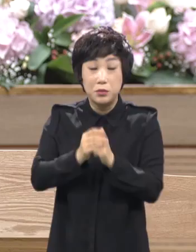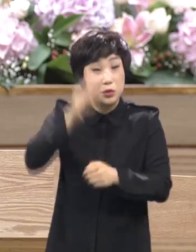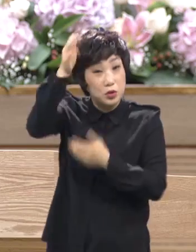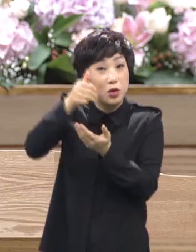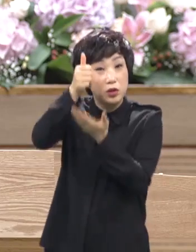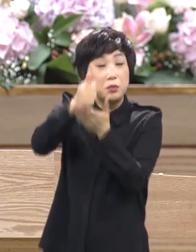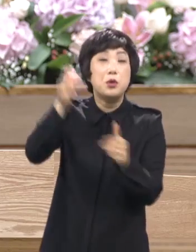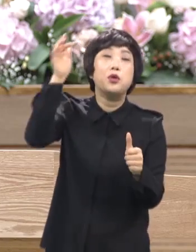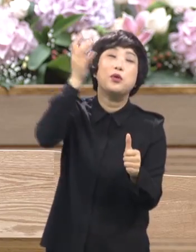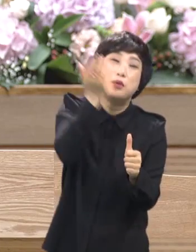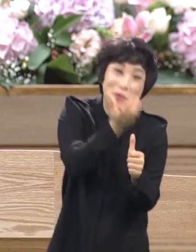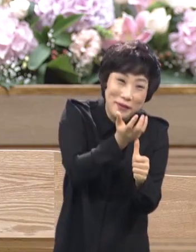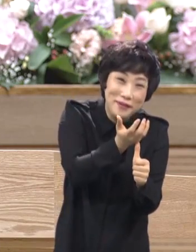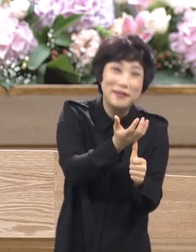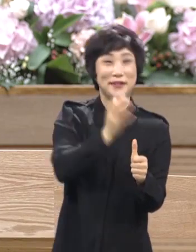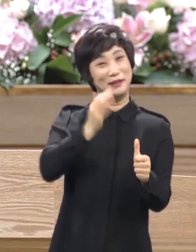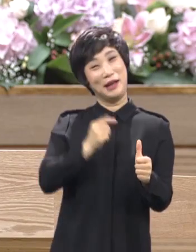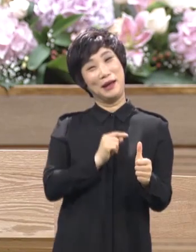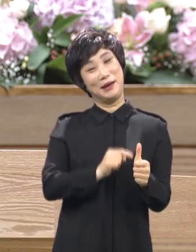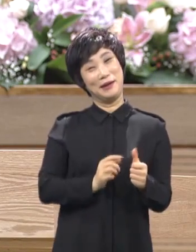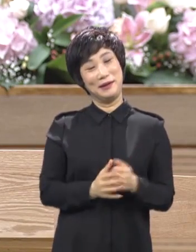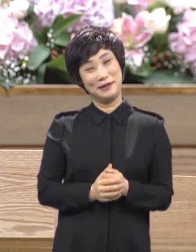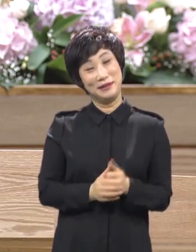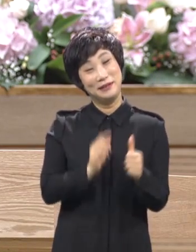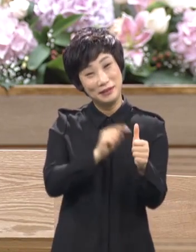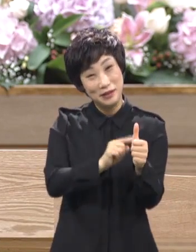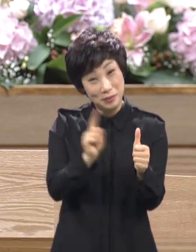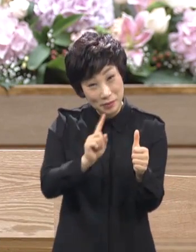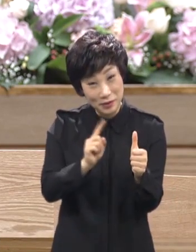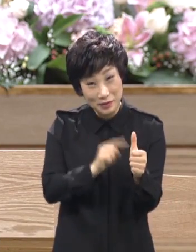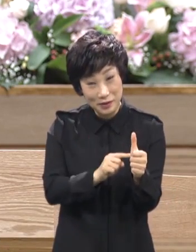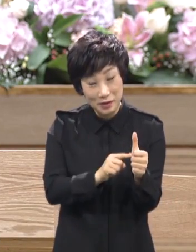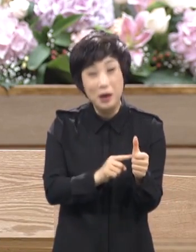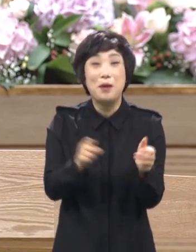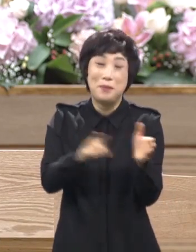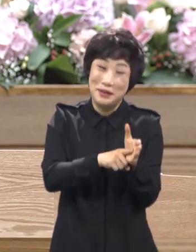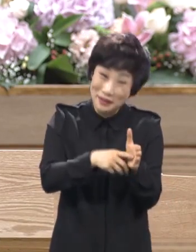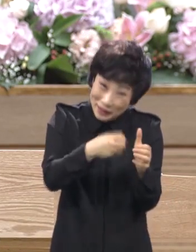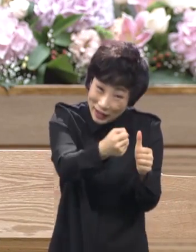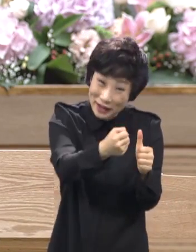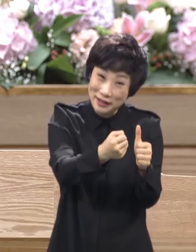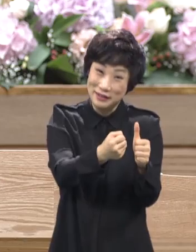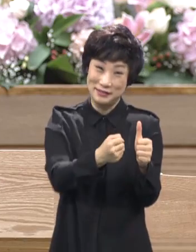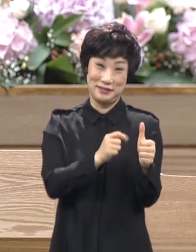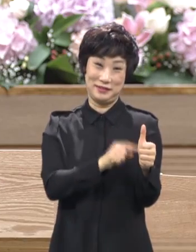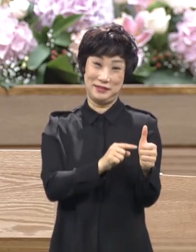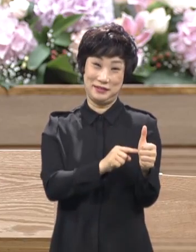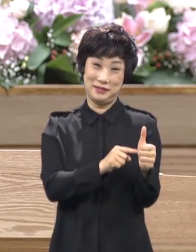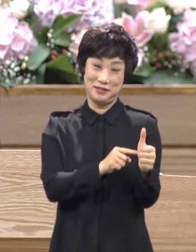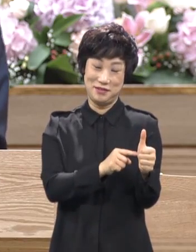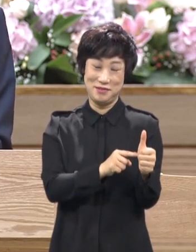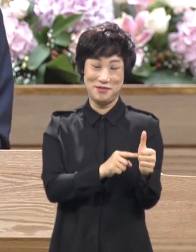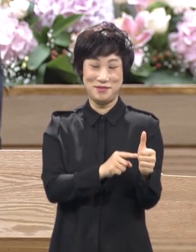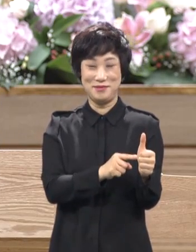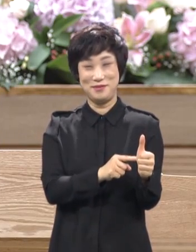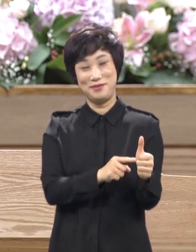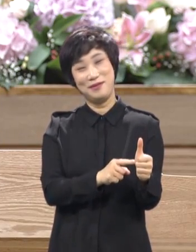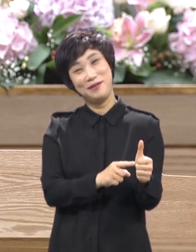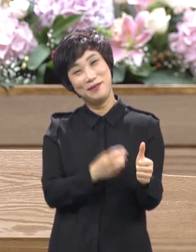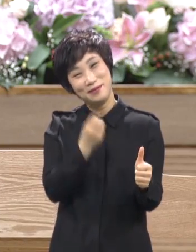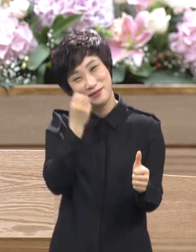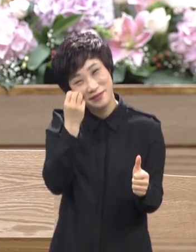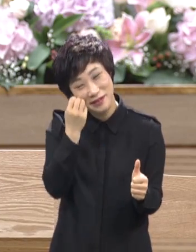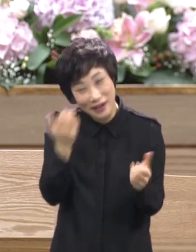성령이 그 안에 계실 때 그는 바로 믿음을 갖게 되는 어마어마한